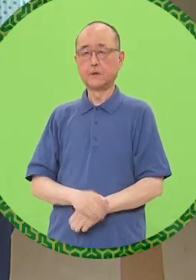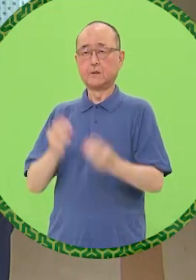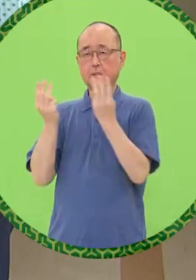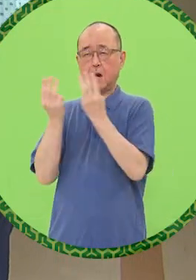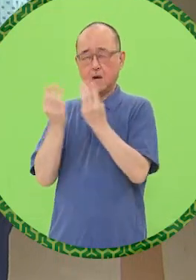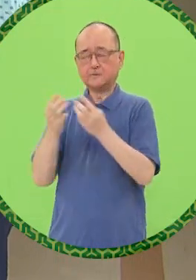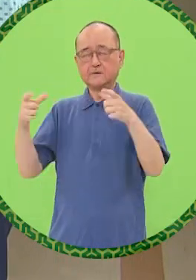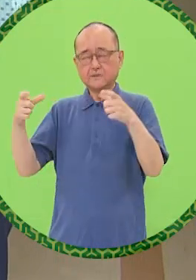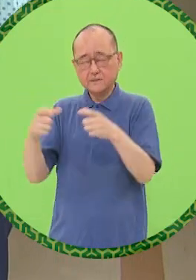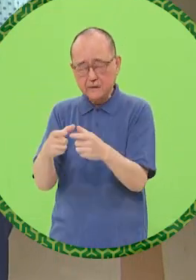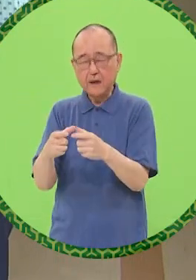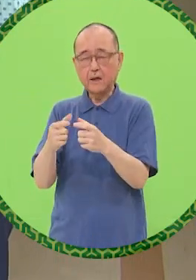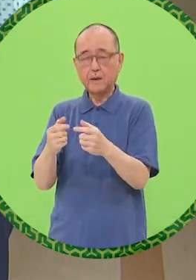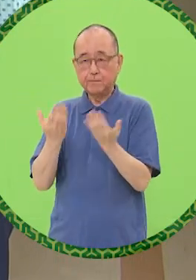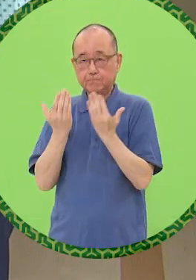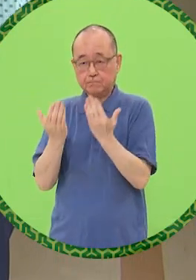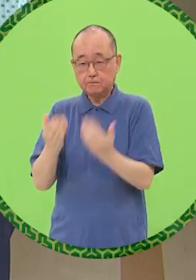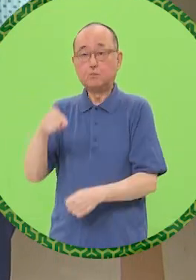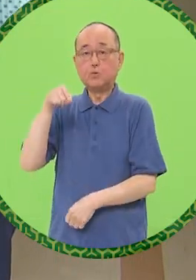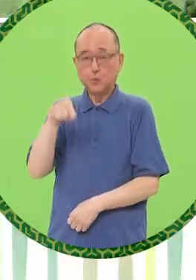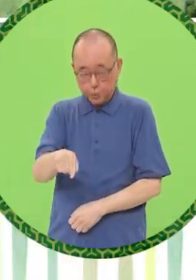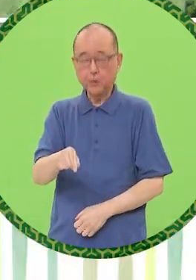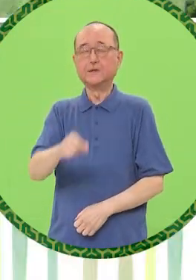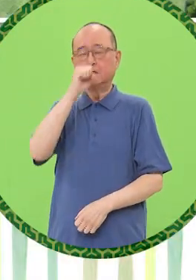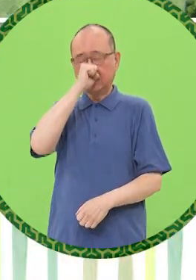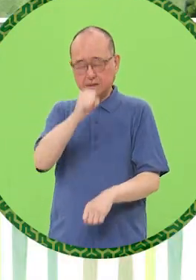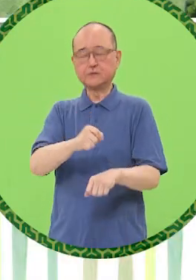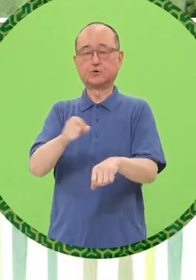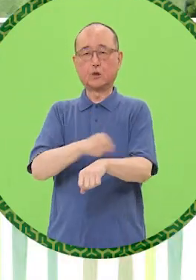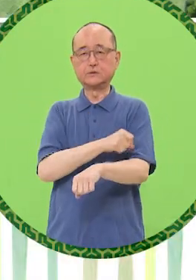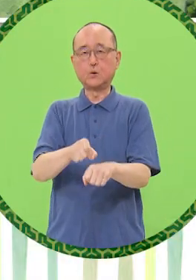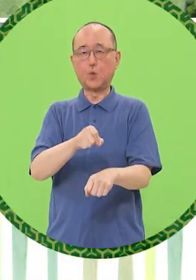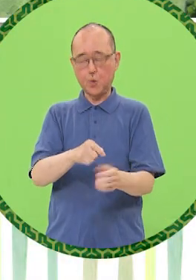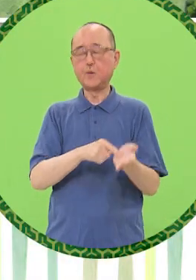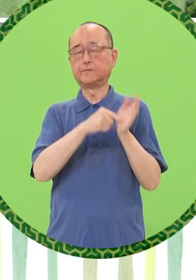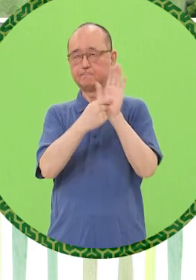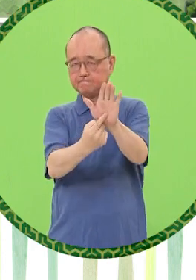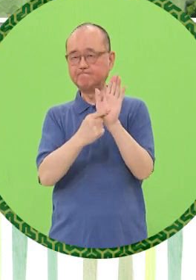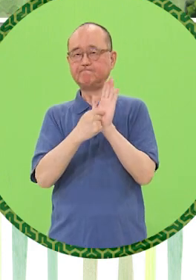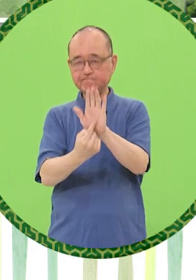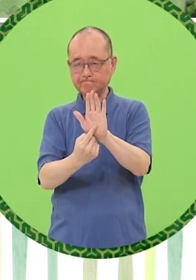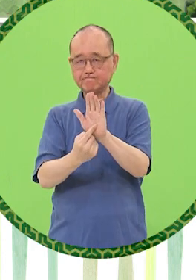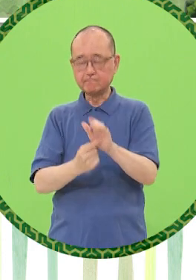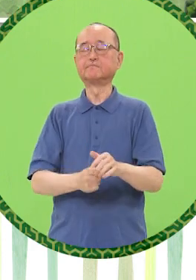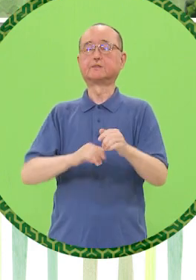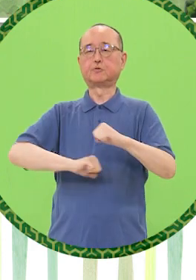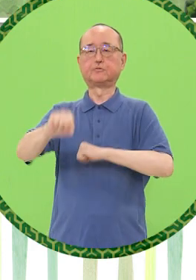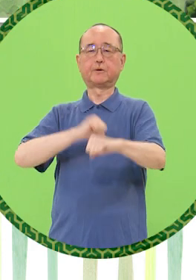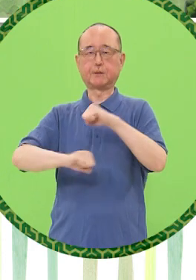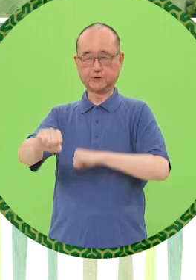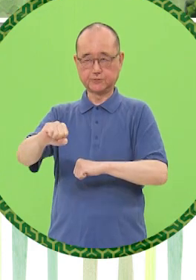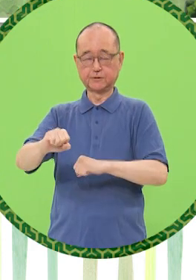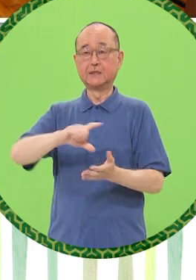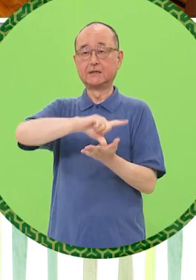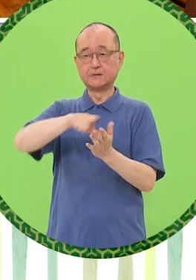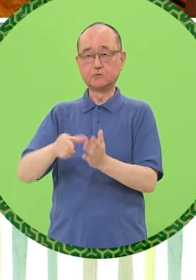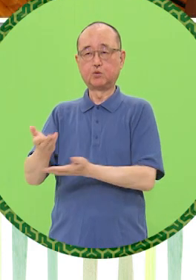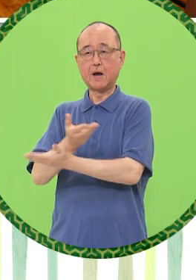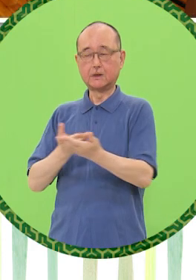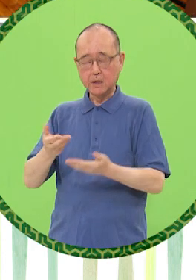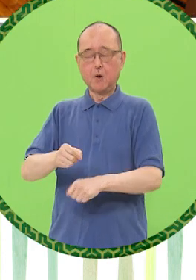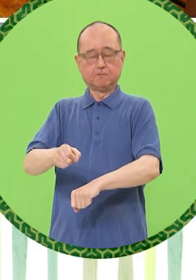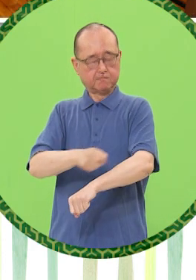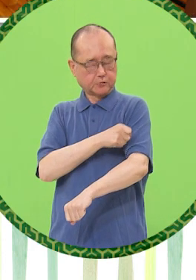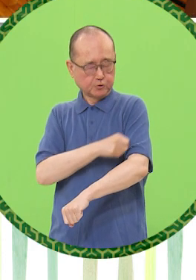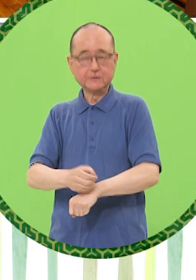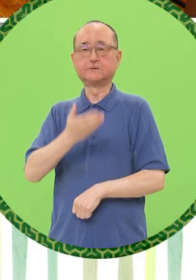か？ はい、小規模特任校として少人数ならではの良さを生かした特色ある取り組みをしています。特に